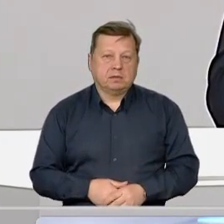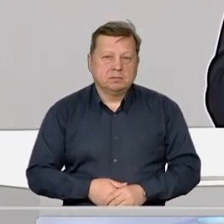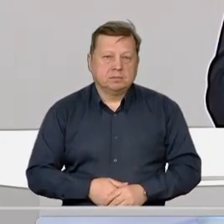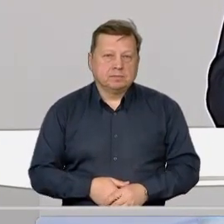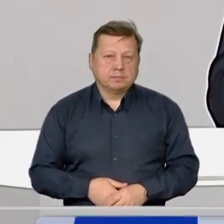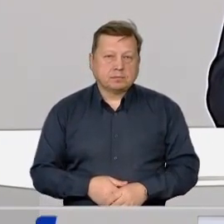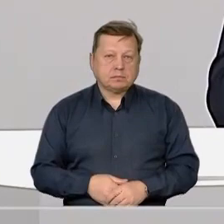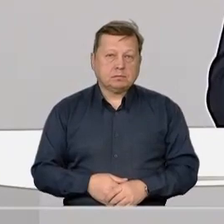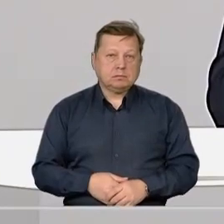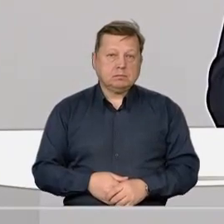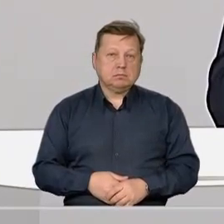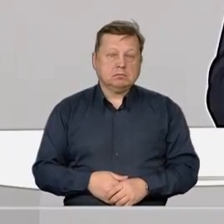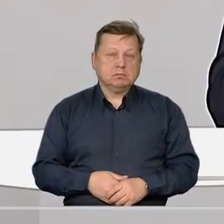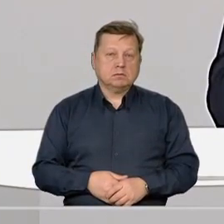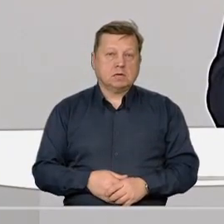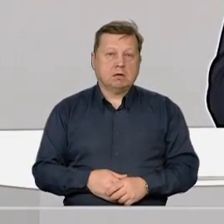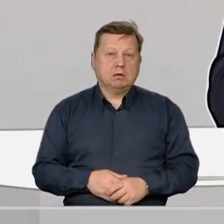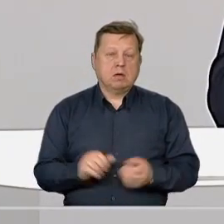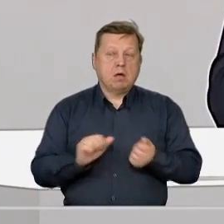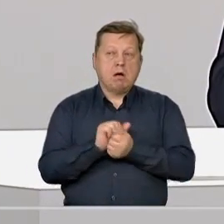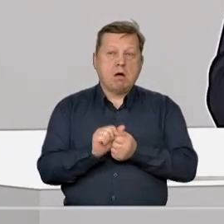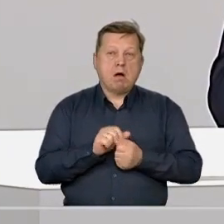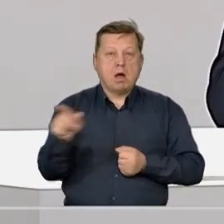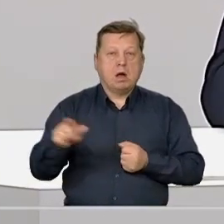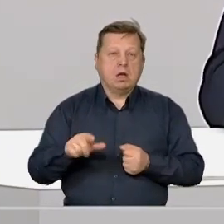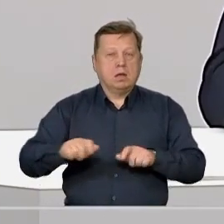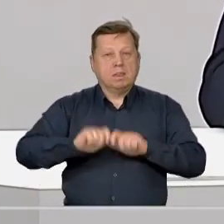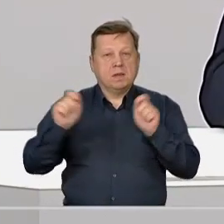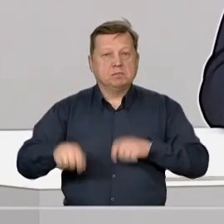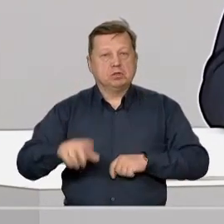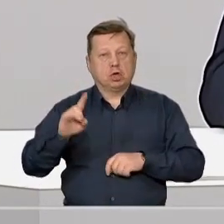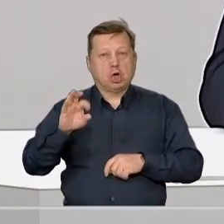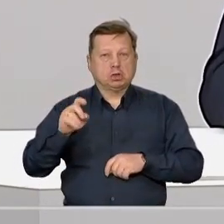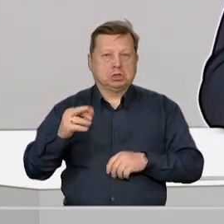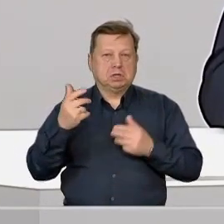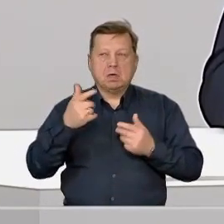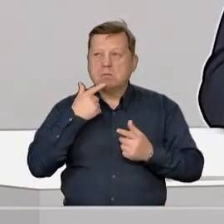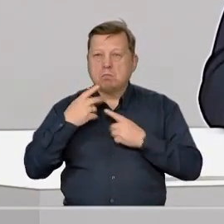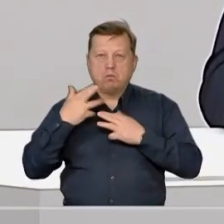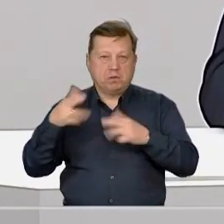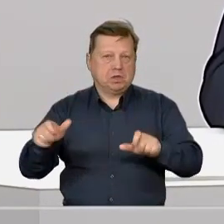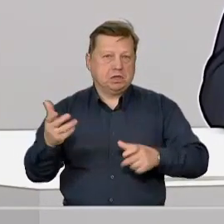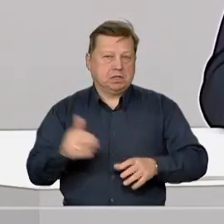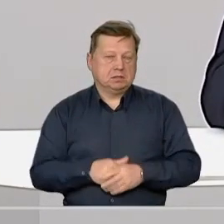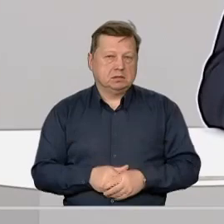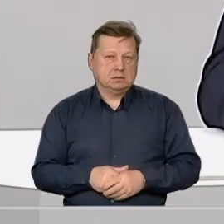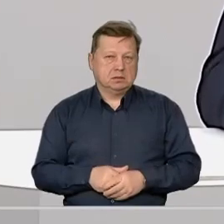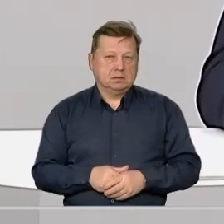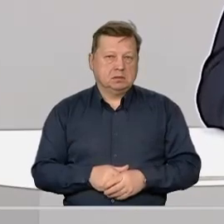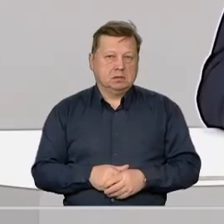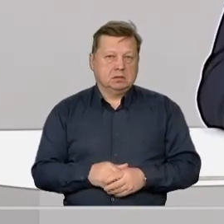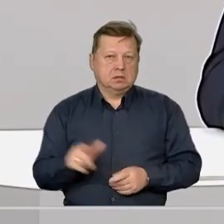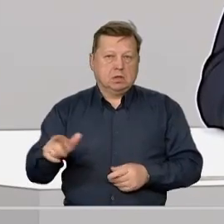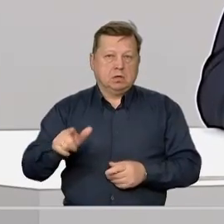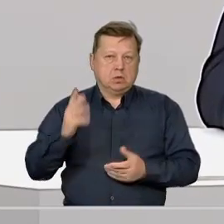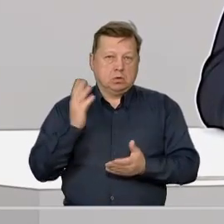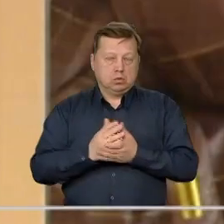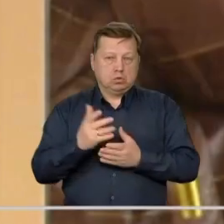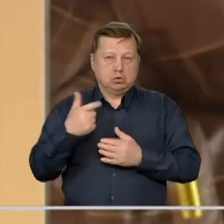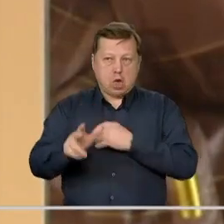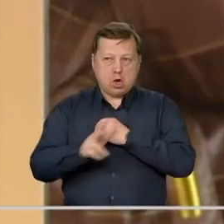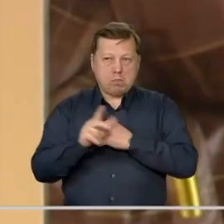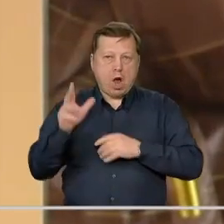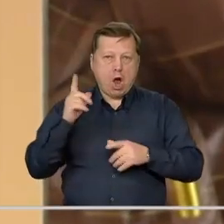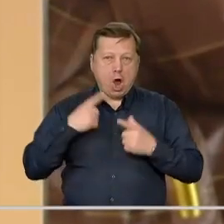a nie poświęca się i nie wymaga dymisji od Tomasza Grodzkiego, w którego sprawie przesłuchano już 180 osób.